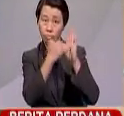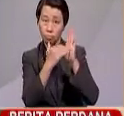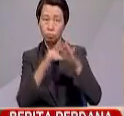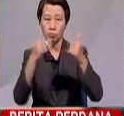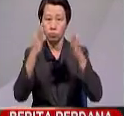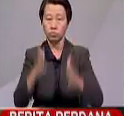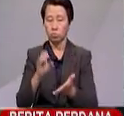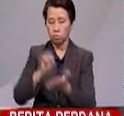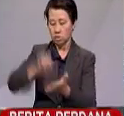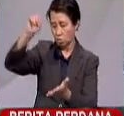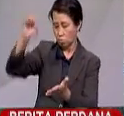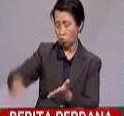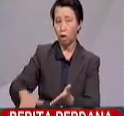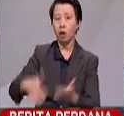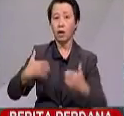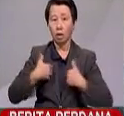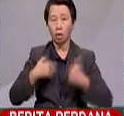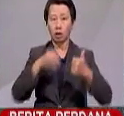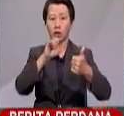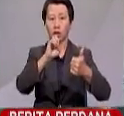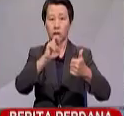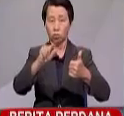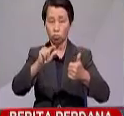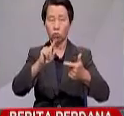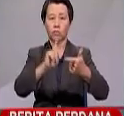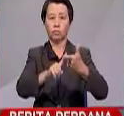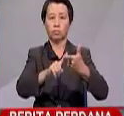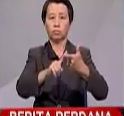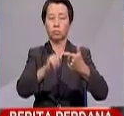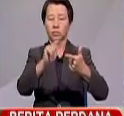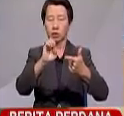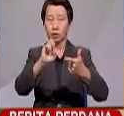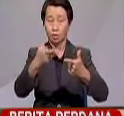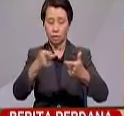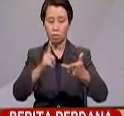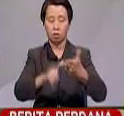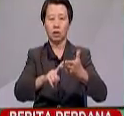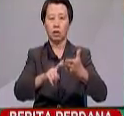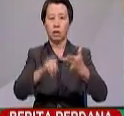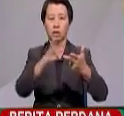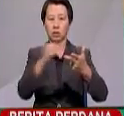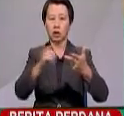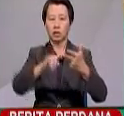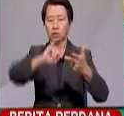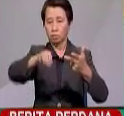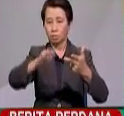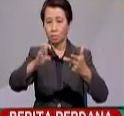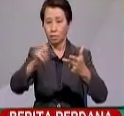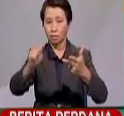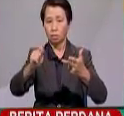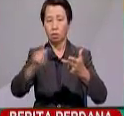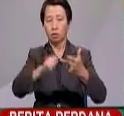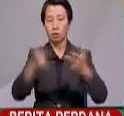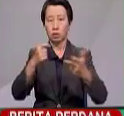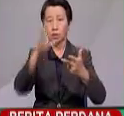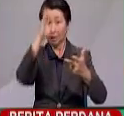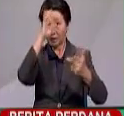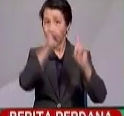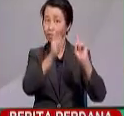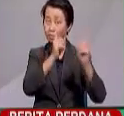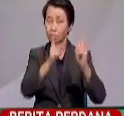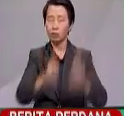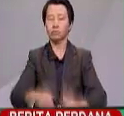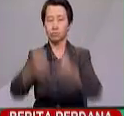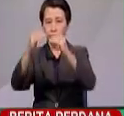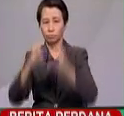Senarai pemain yang digugurkan adalah Song Junwen, Tia Jinhui dan Muhammad Ziad dari kem persoalan lelaki.